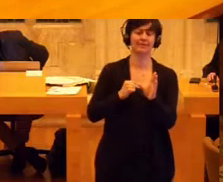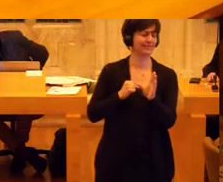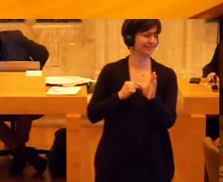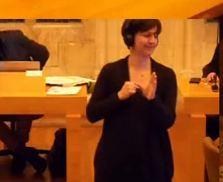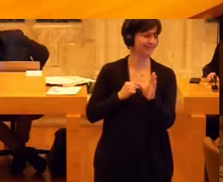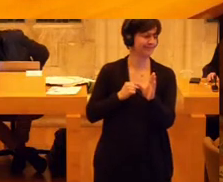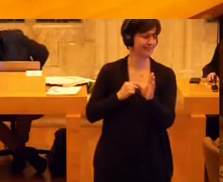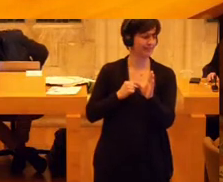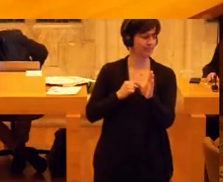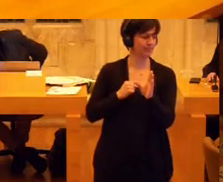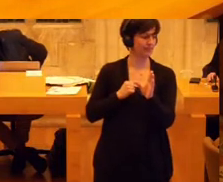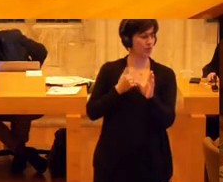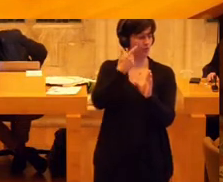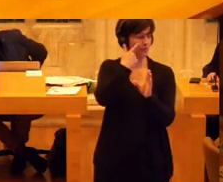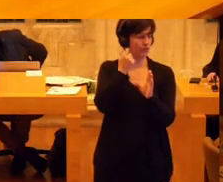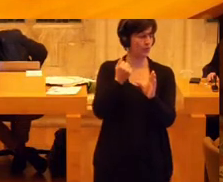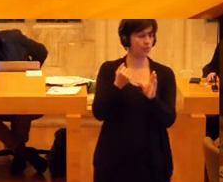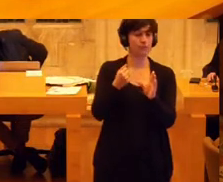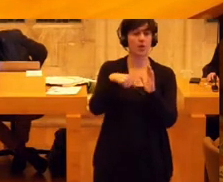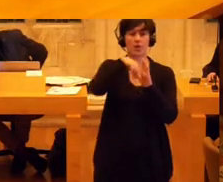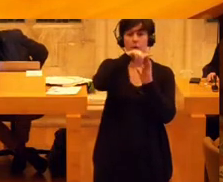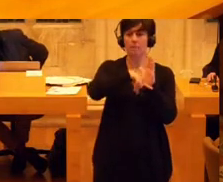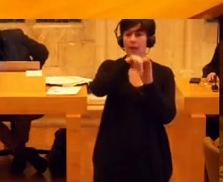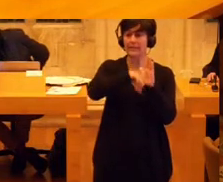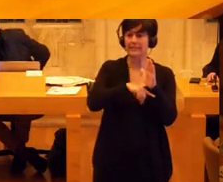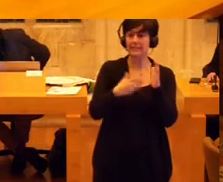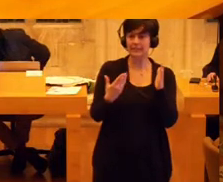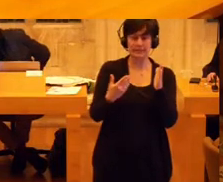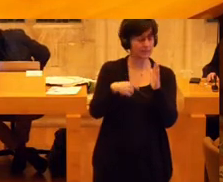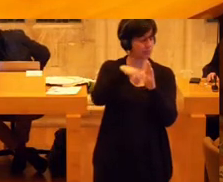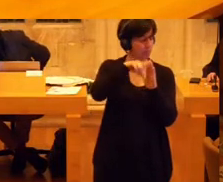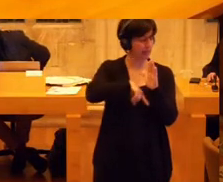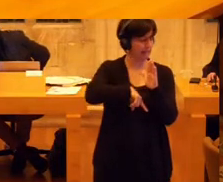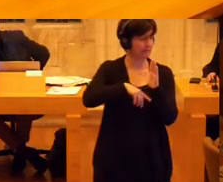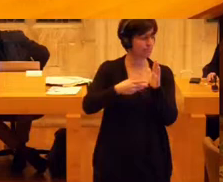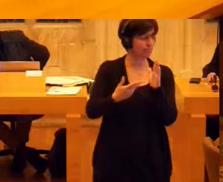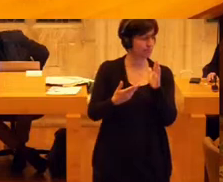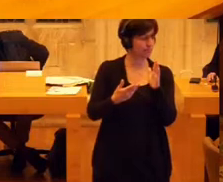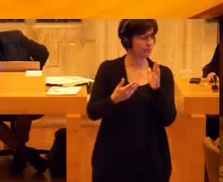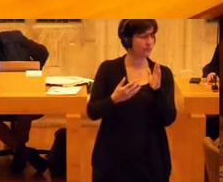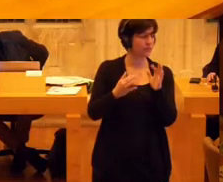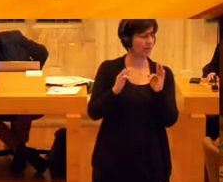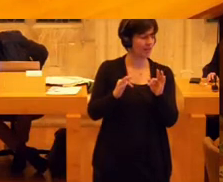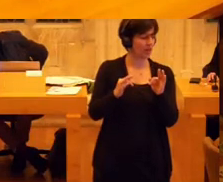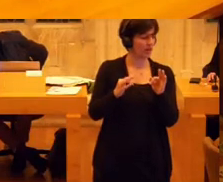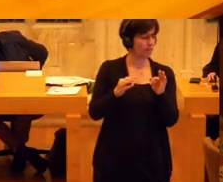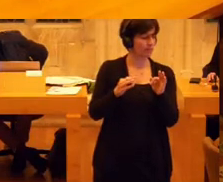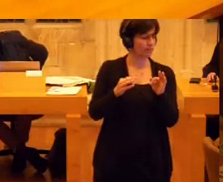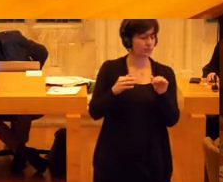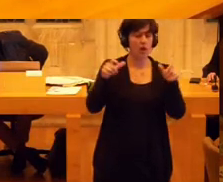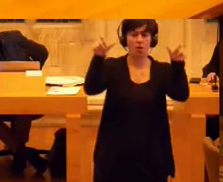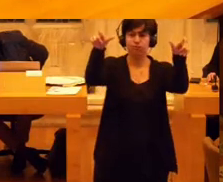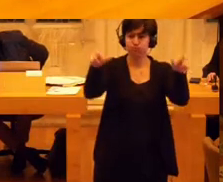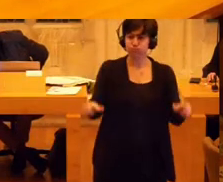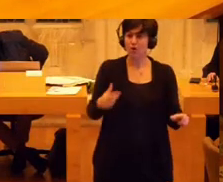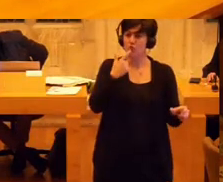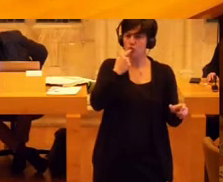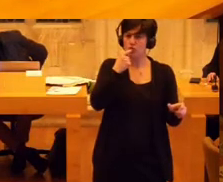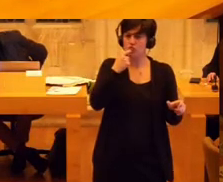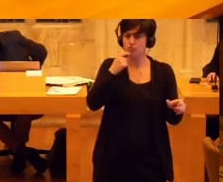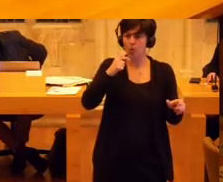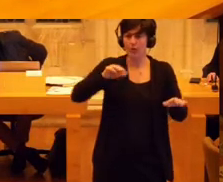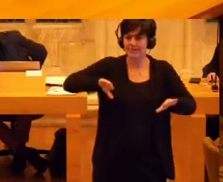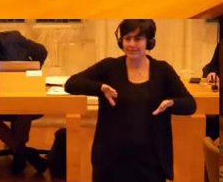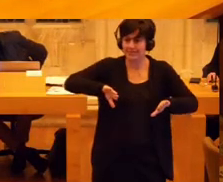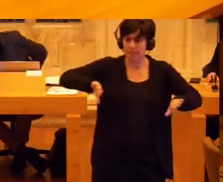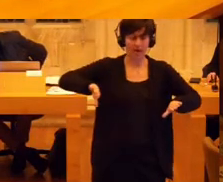après. Donc vous voyez bien les principes ici qui ont été amenés, c'est-à-dire la séparation avec les enrobés rouges. Vous voyez ici